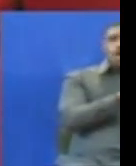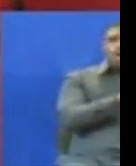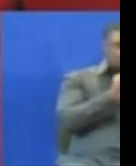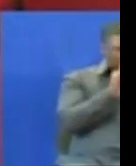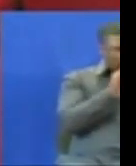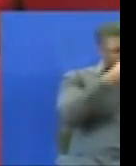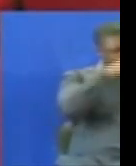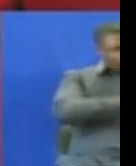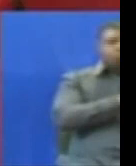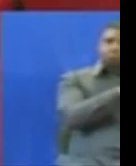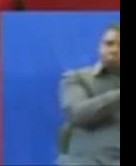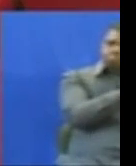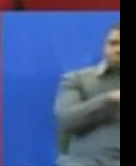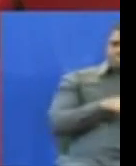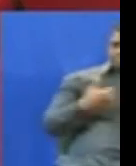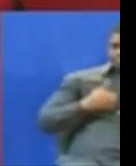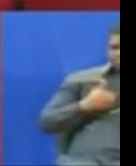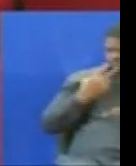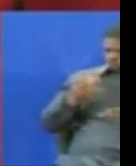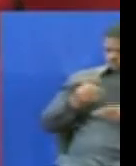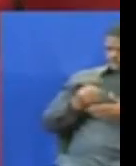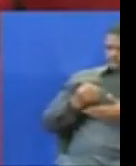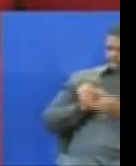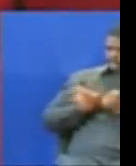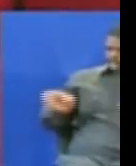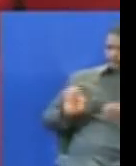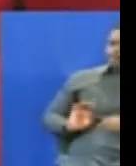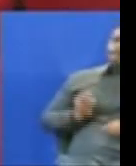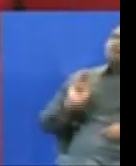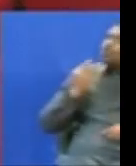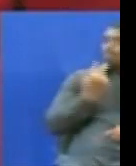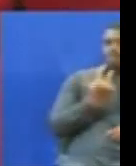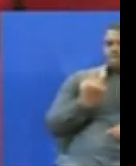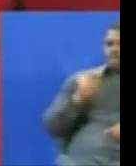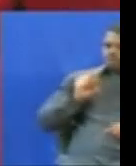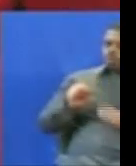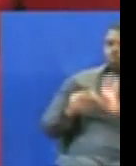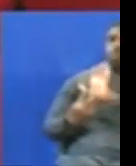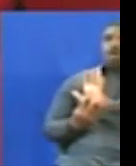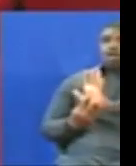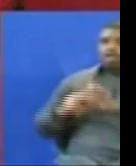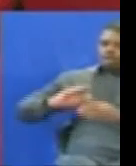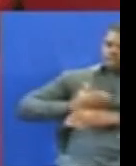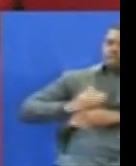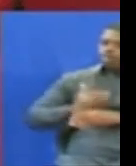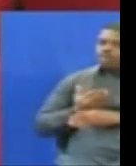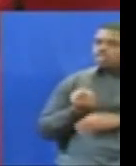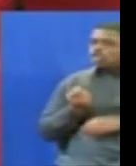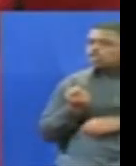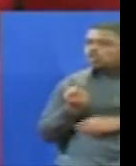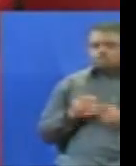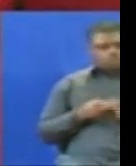Kwenye bajeti hii nimeona zimetengwa karibu bilioni 2.7, na hii itakuwa ni pamoja na ukarabati mdogo mdogo, lakini pia na ujenzi wa